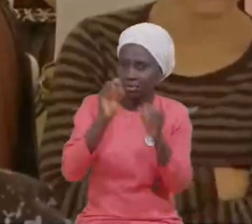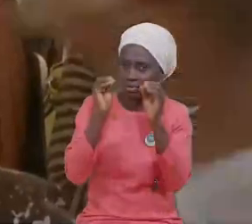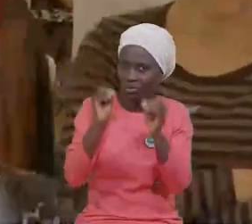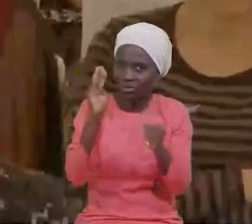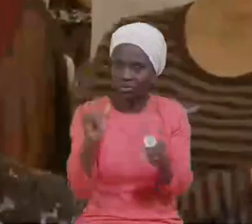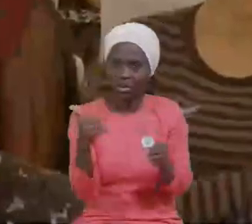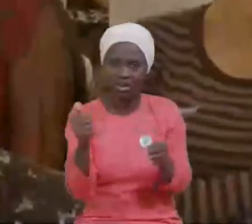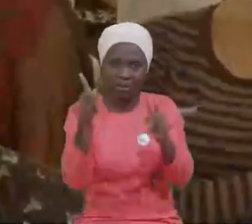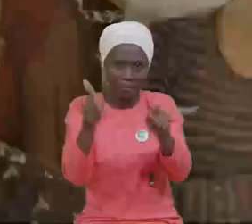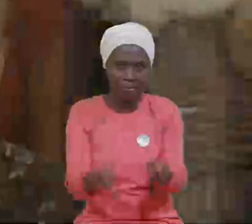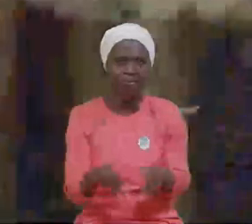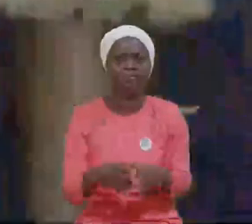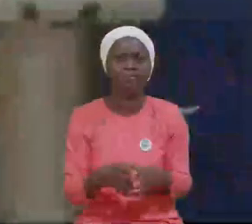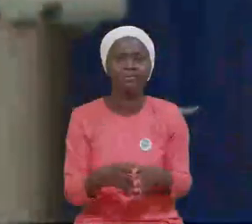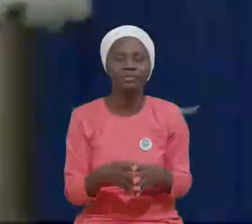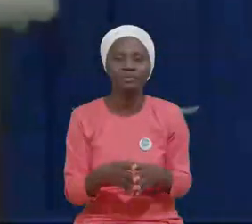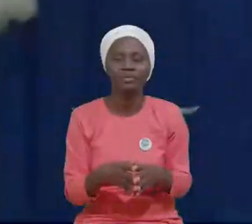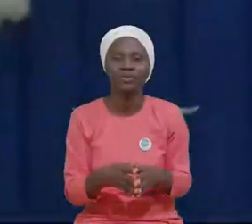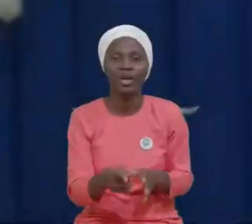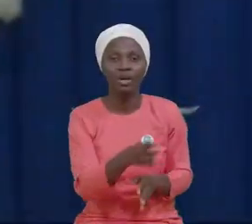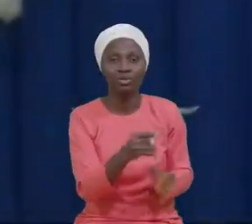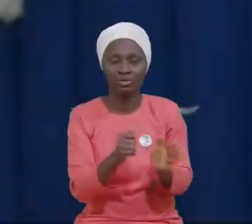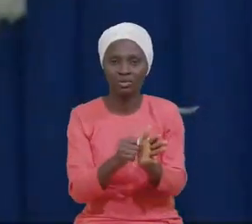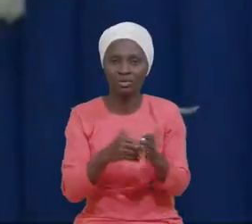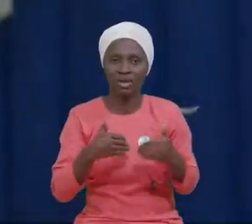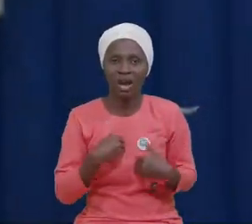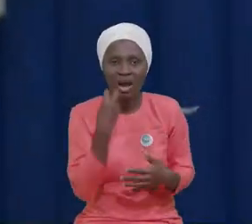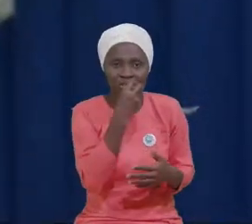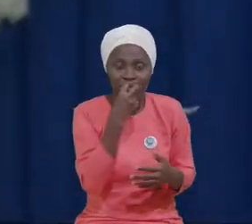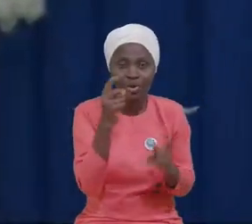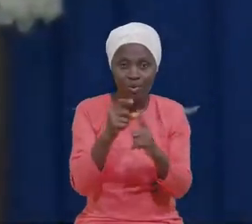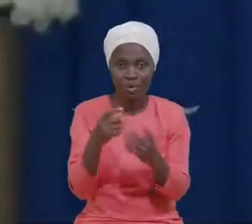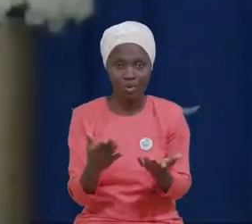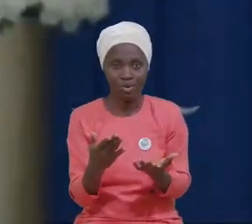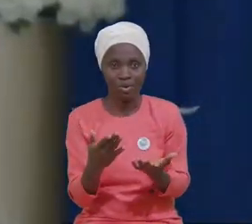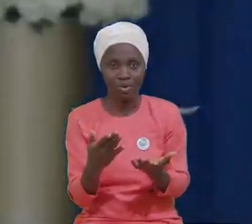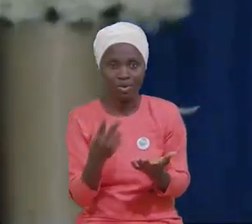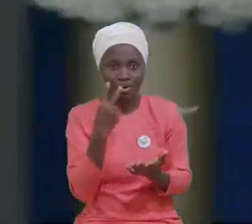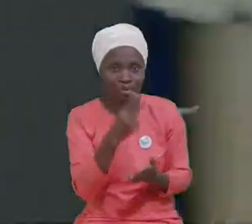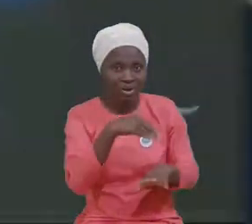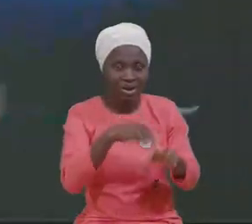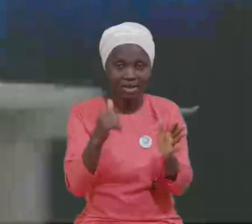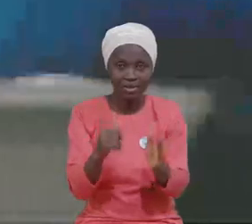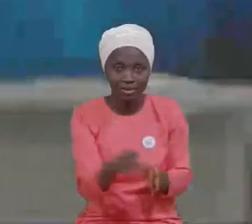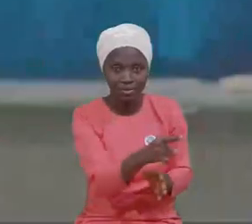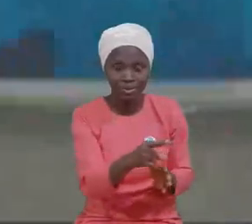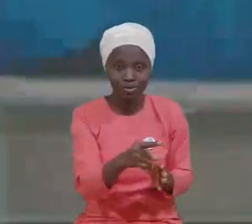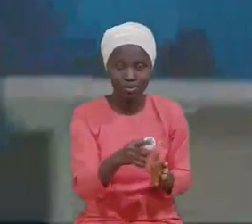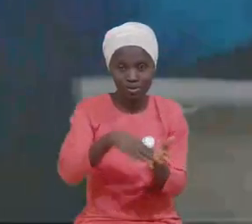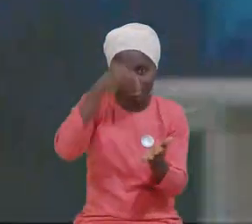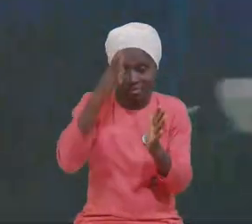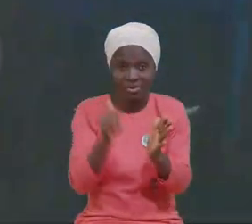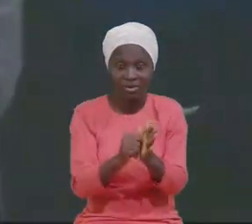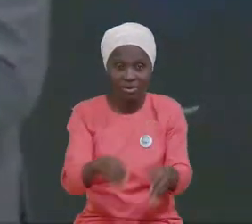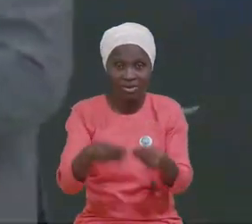artistes-là, les violonistes, voyez ceux-là qui ont parlé, voyez ce peintre, est-ce que je